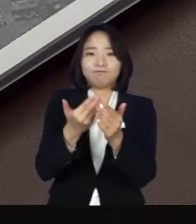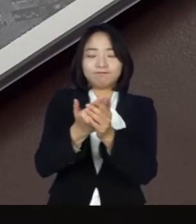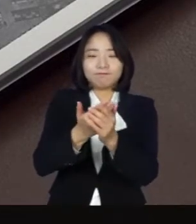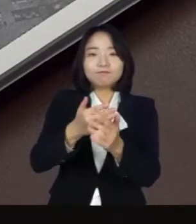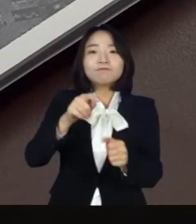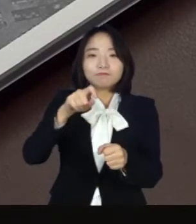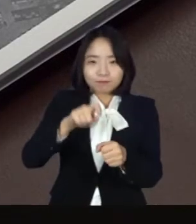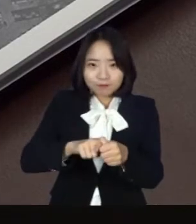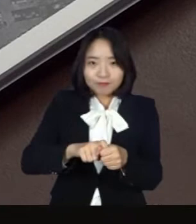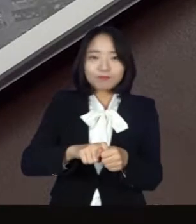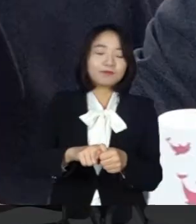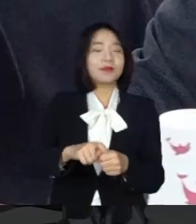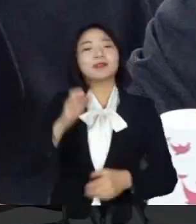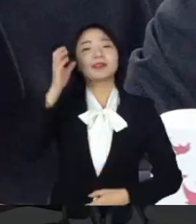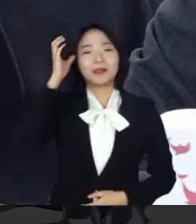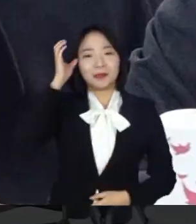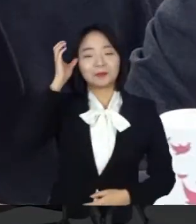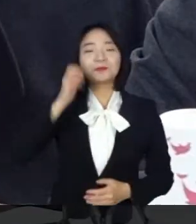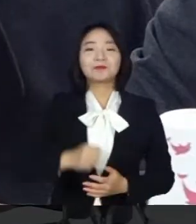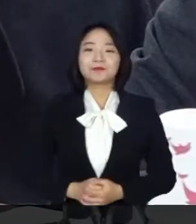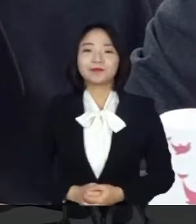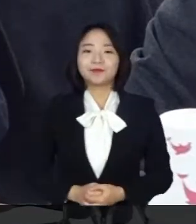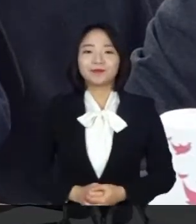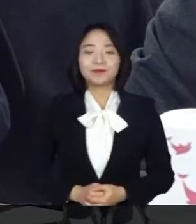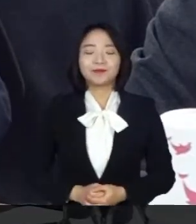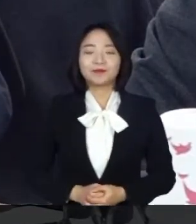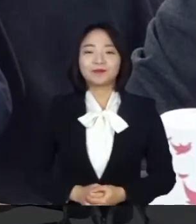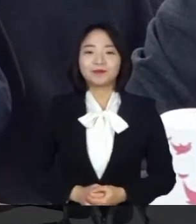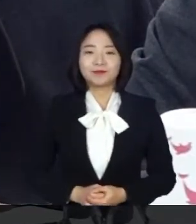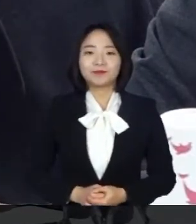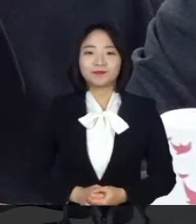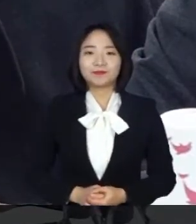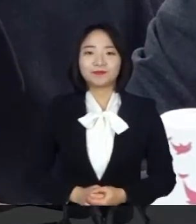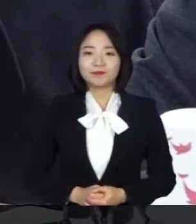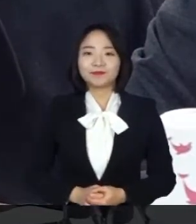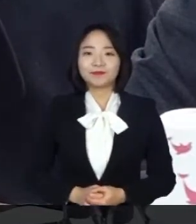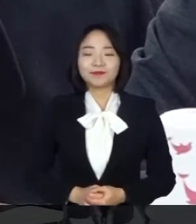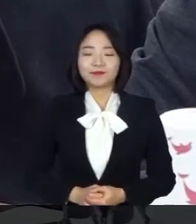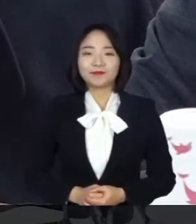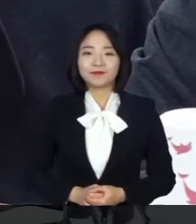문화생활을 향유할 수 있는 복합 문화공간으로 자리매김하게 될 것으로 기대를 모으고 있습니다.